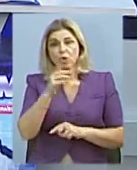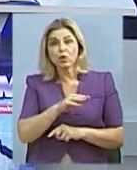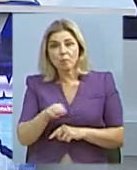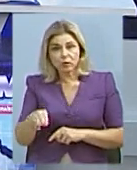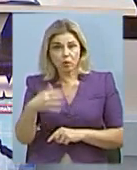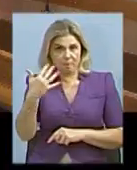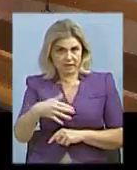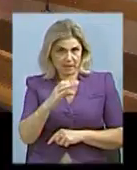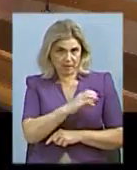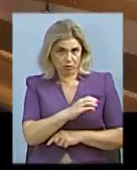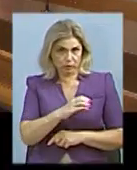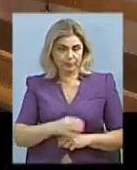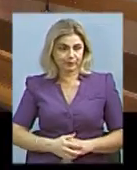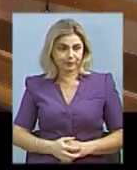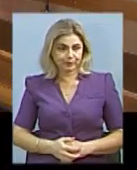1 хвилину 50 секунд.